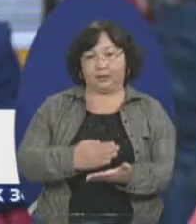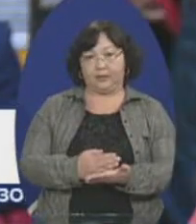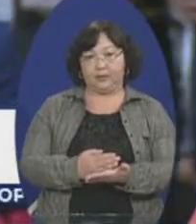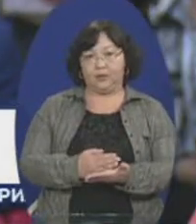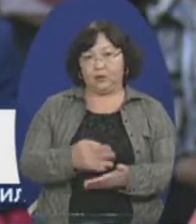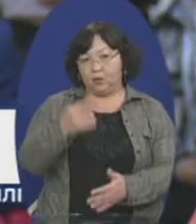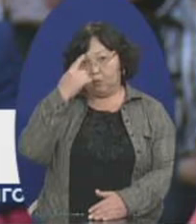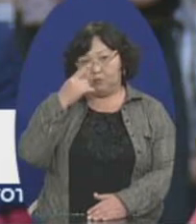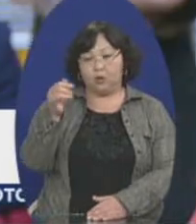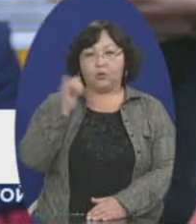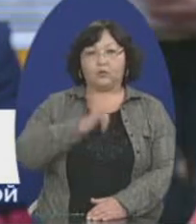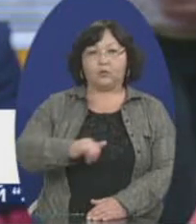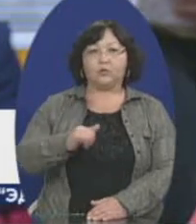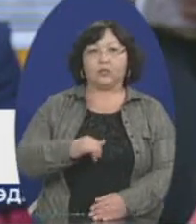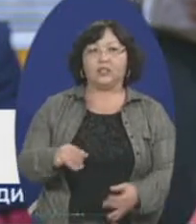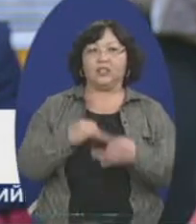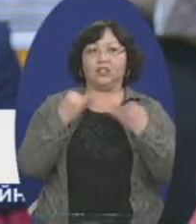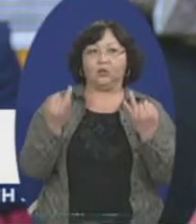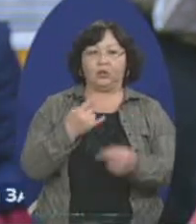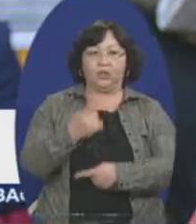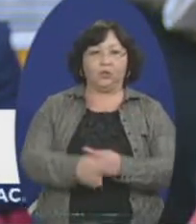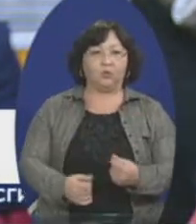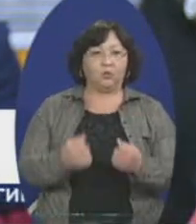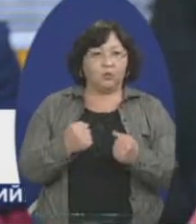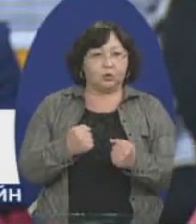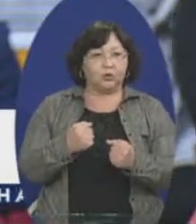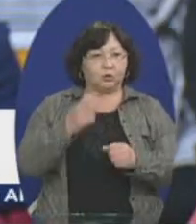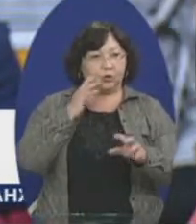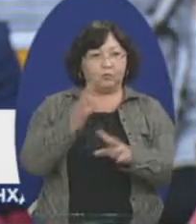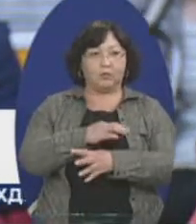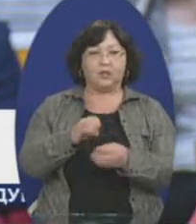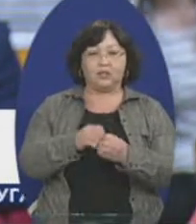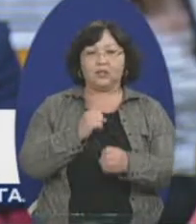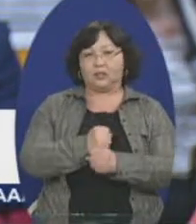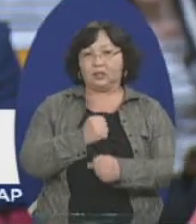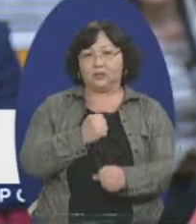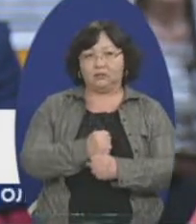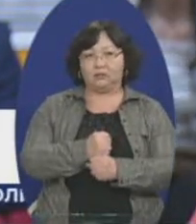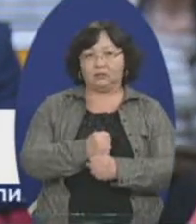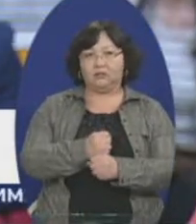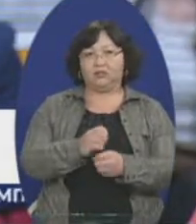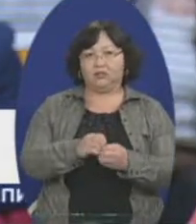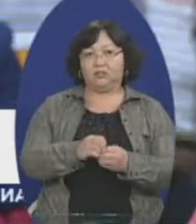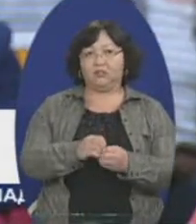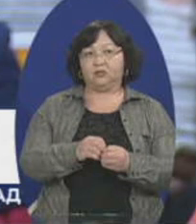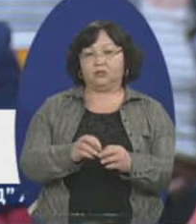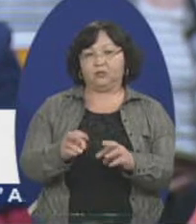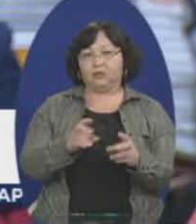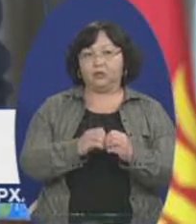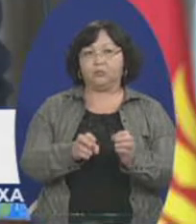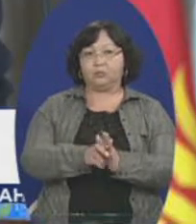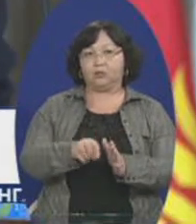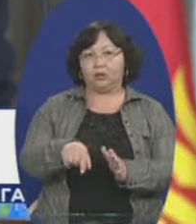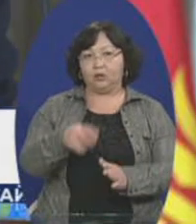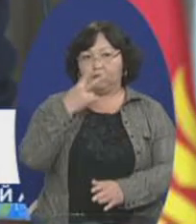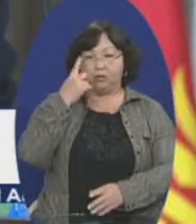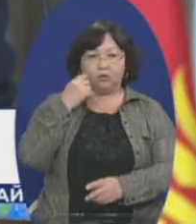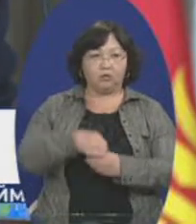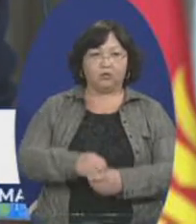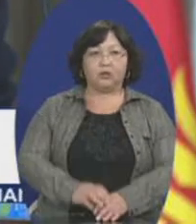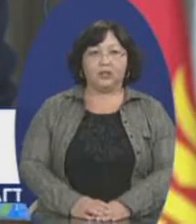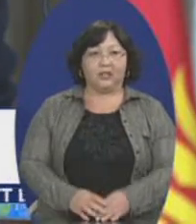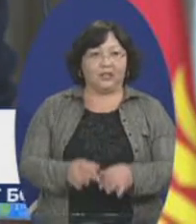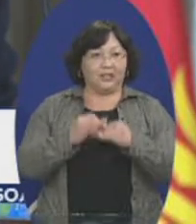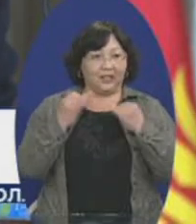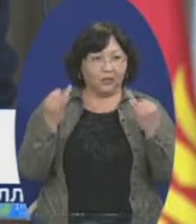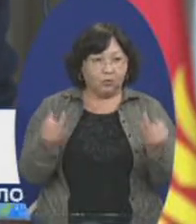Монгол улс одоо парламент хүчтэй байх засаглалыг хийх болсон, эрс сэмчлэлийг хийх болсон юм байна гэдгийг бас би энэ чэнээс ойлгож авлаа. Парламент гэдэг бол